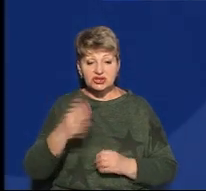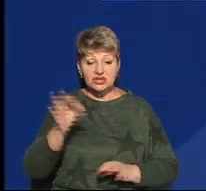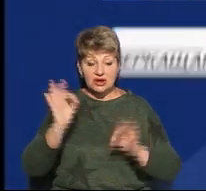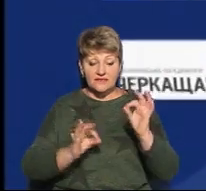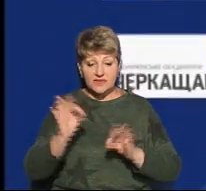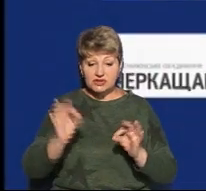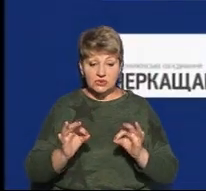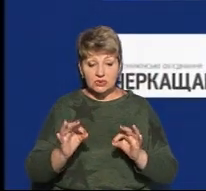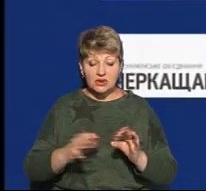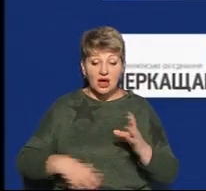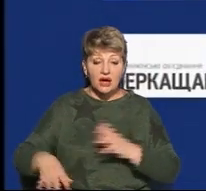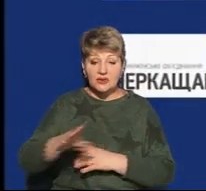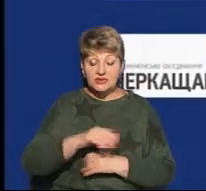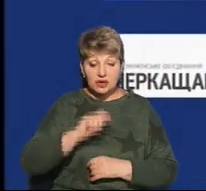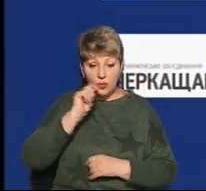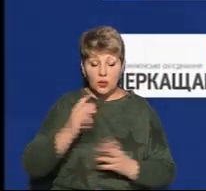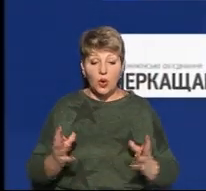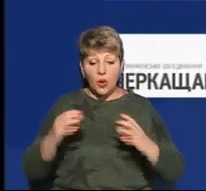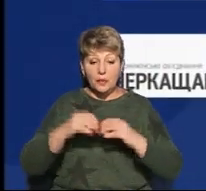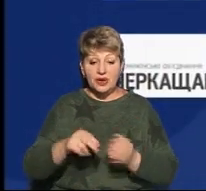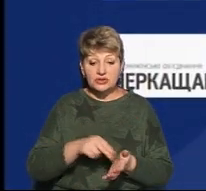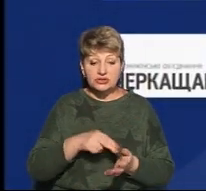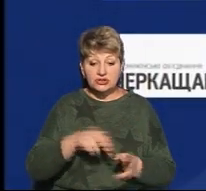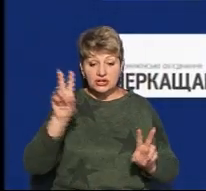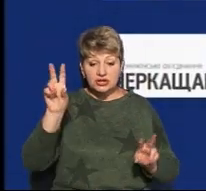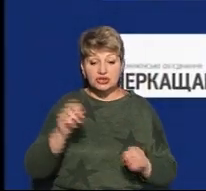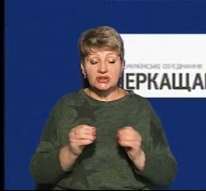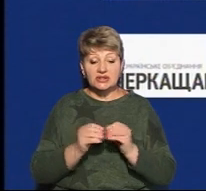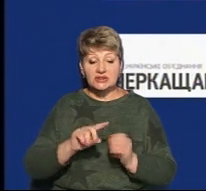10,54%, «Всеукраїнське об'єднання «Черкащани» –